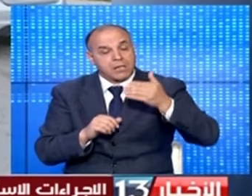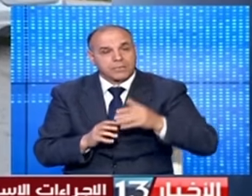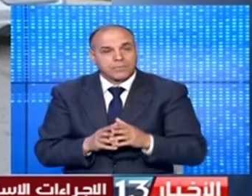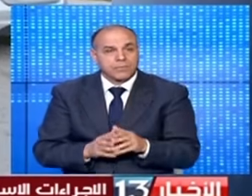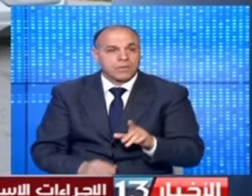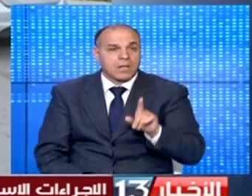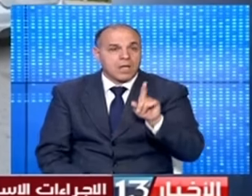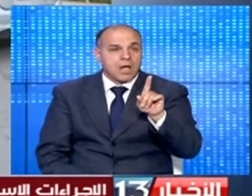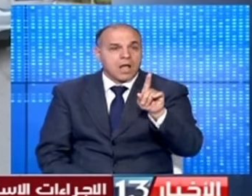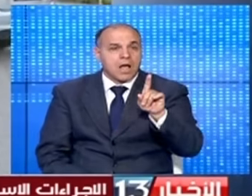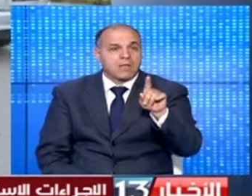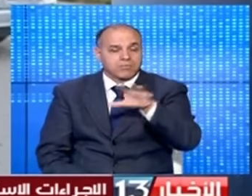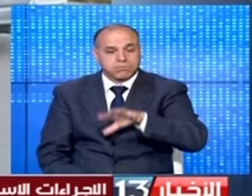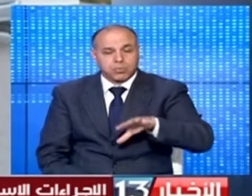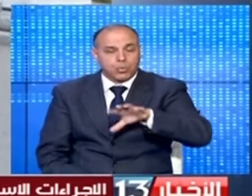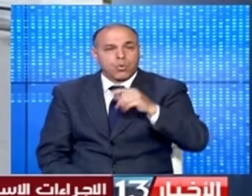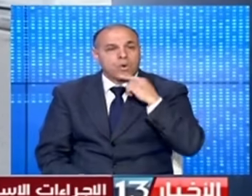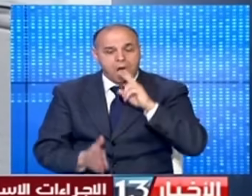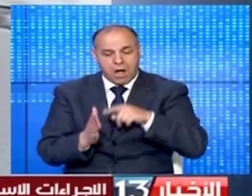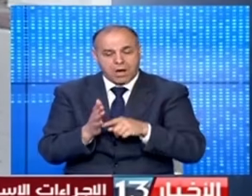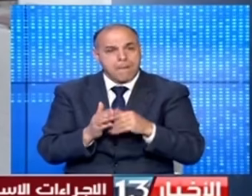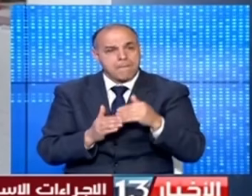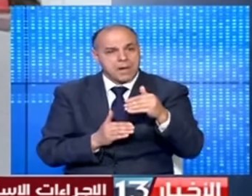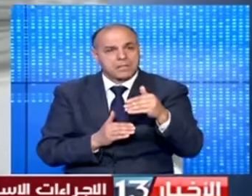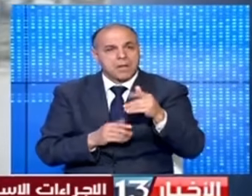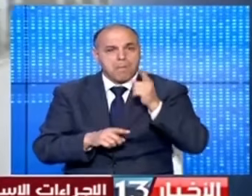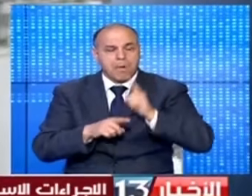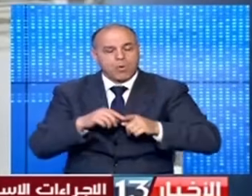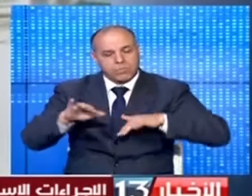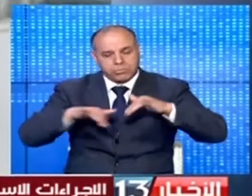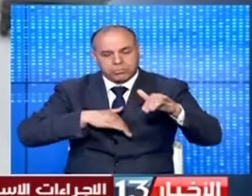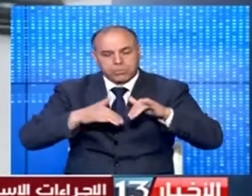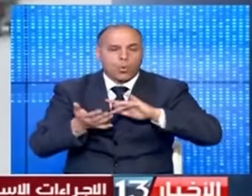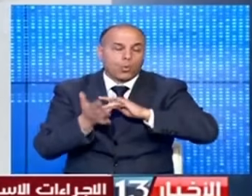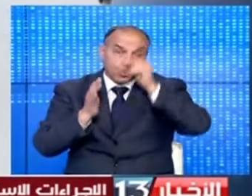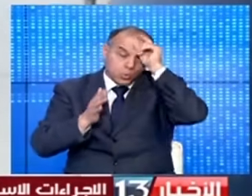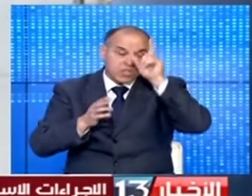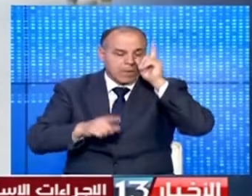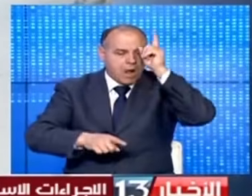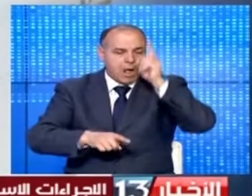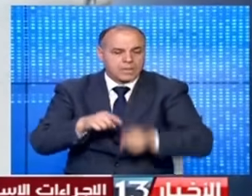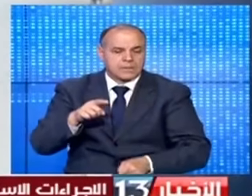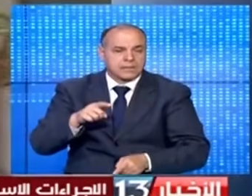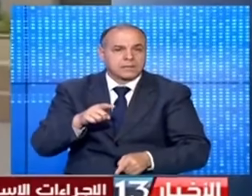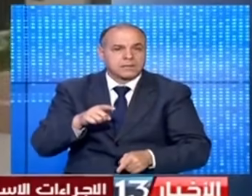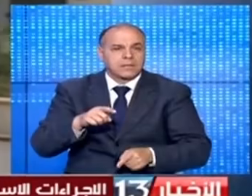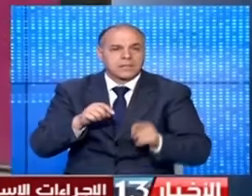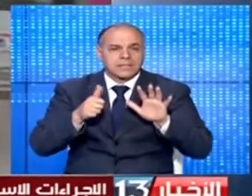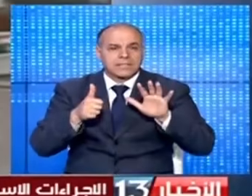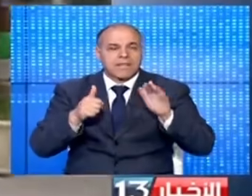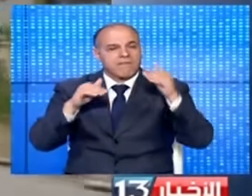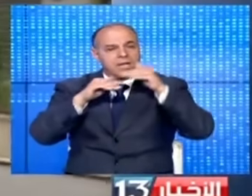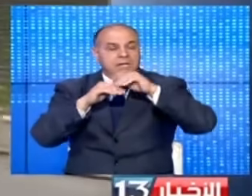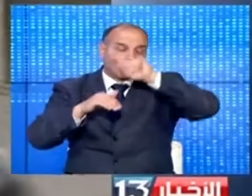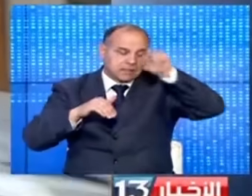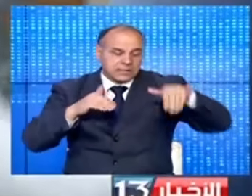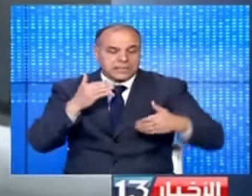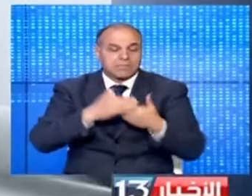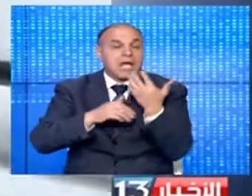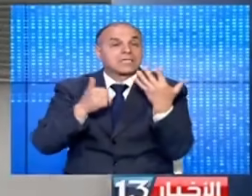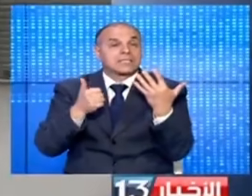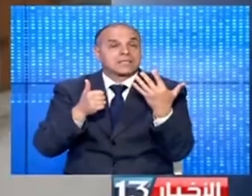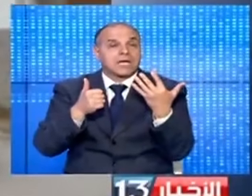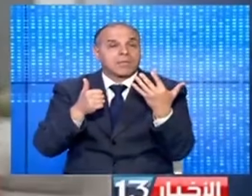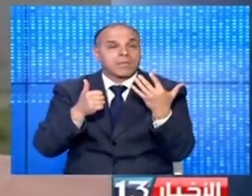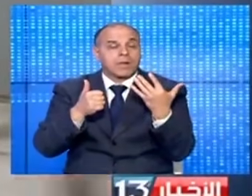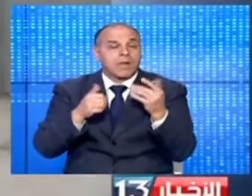ولفت الى ان القرار القاضي بمنح الجولان في كامل تراب الجمهوريه من السادسه مساء الى السادسه صباحا